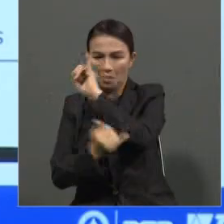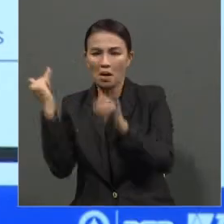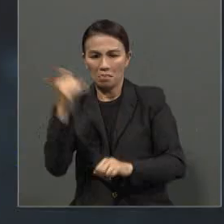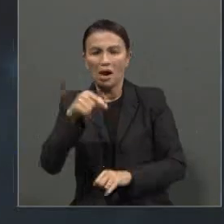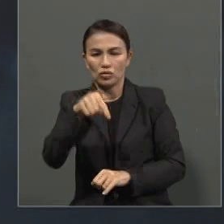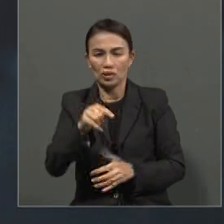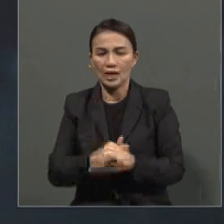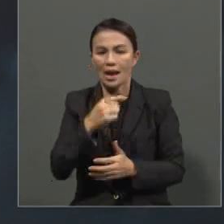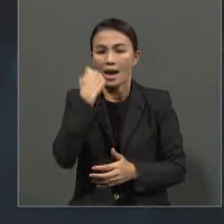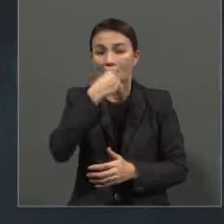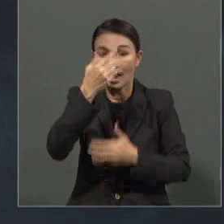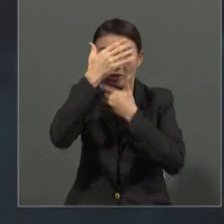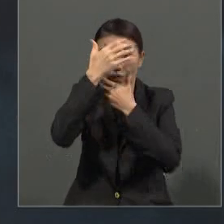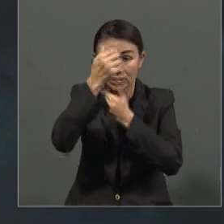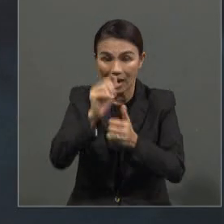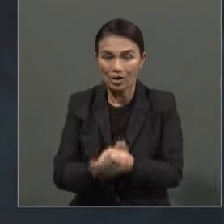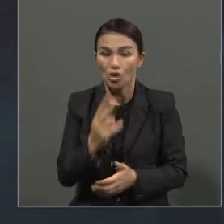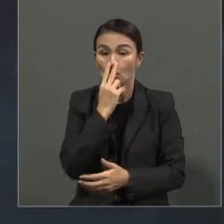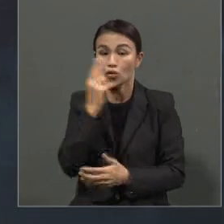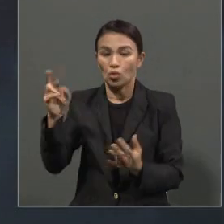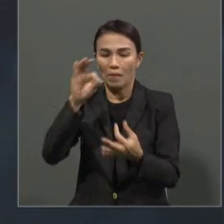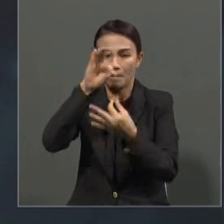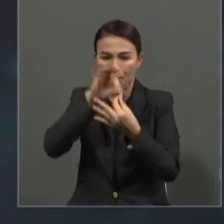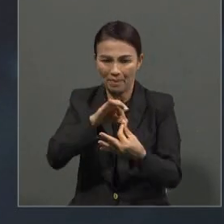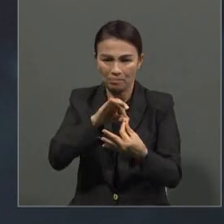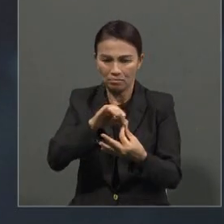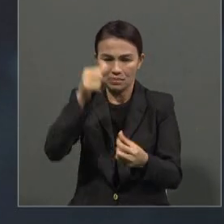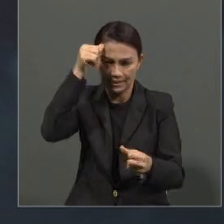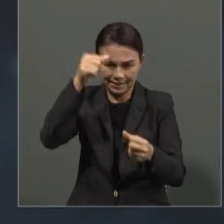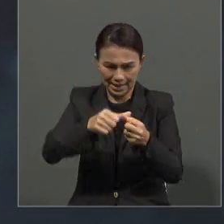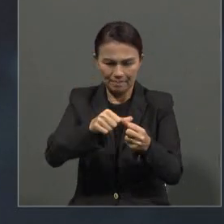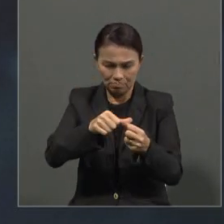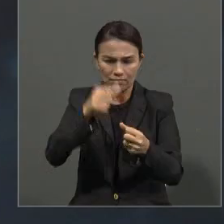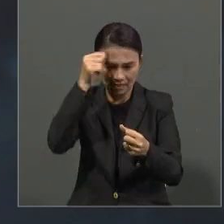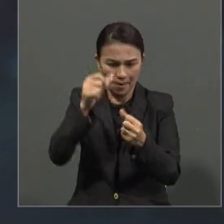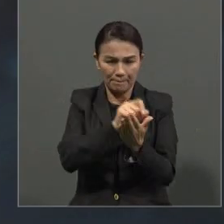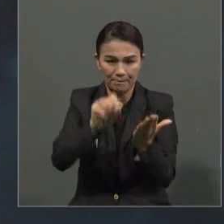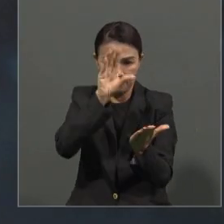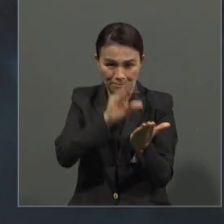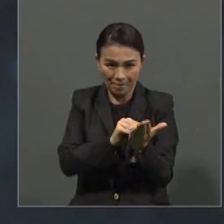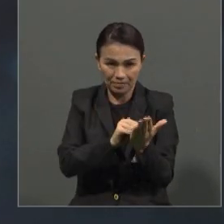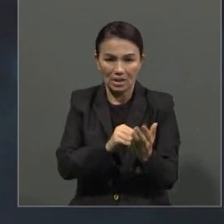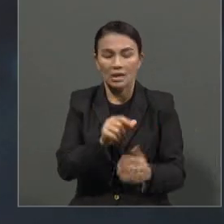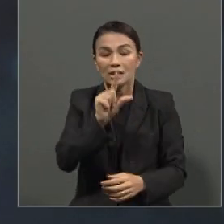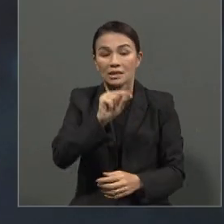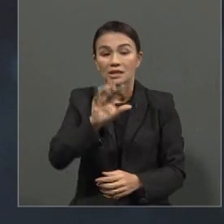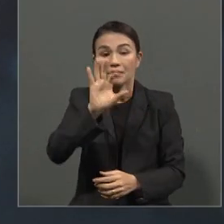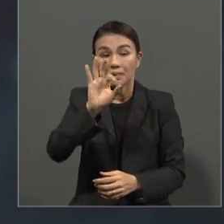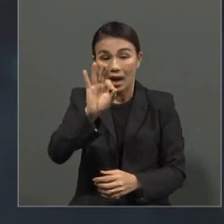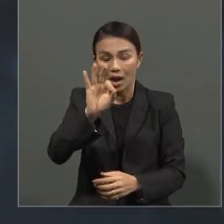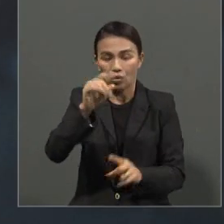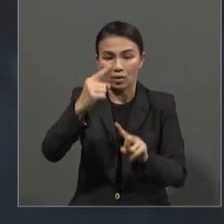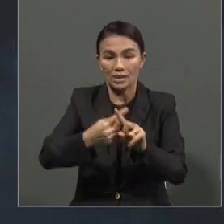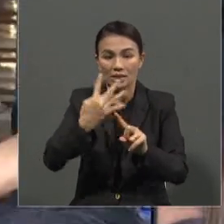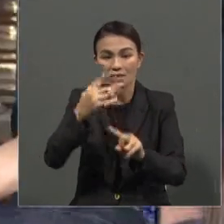ที่สนใจไปปักไในคนดในปฏิทินเลยนะครับว่างานสถาปนก 68 จะจดข้ในวันที่29 เม